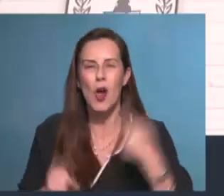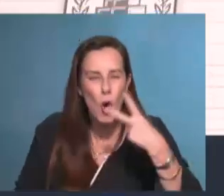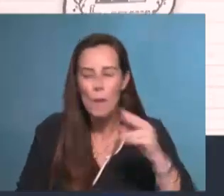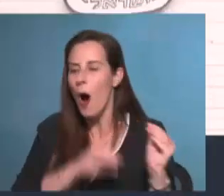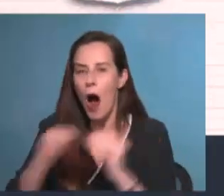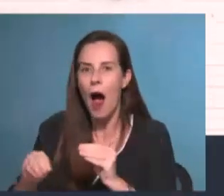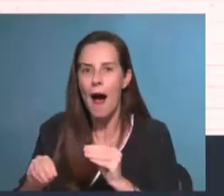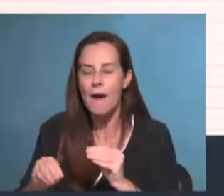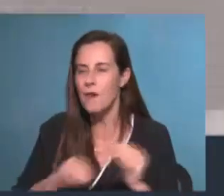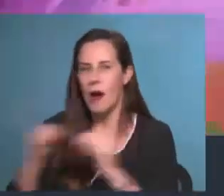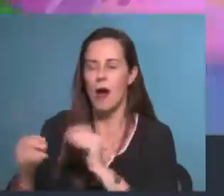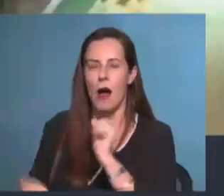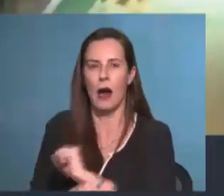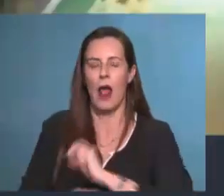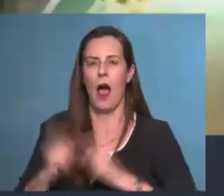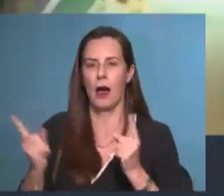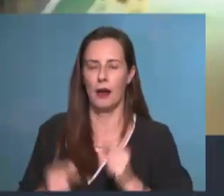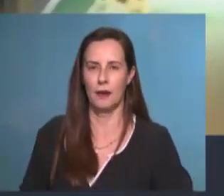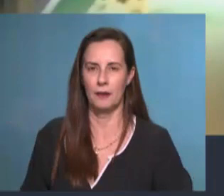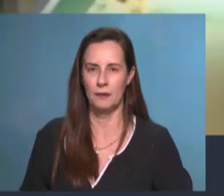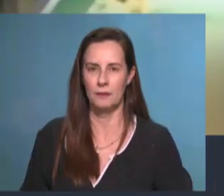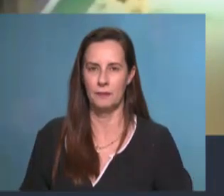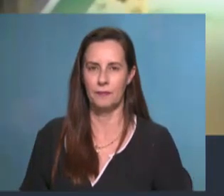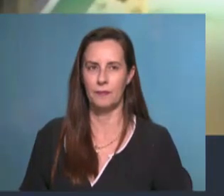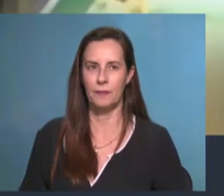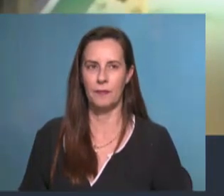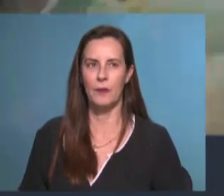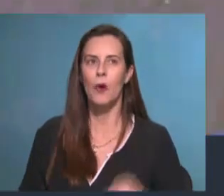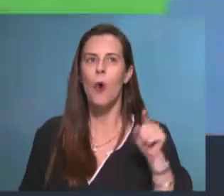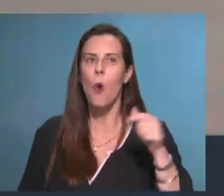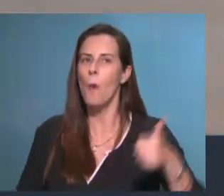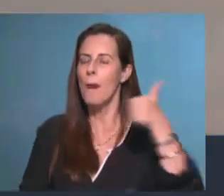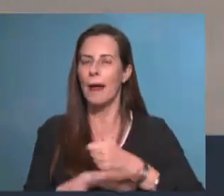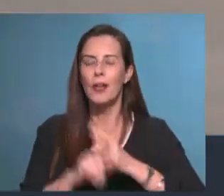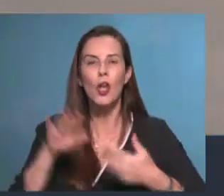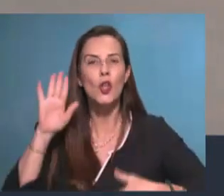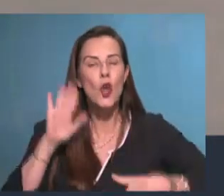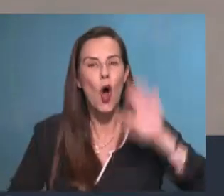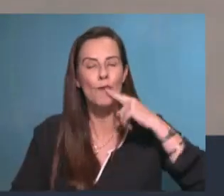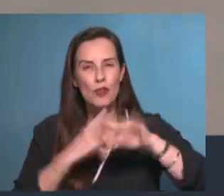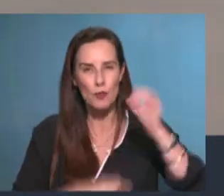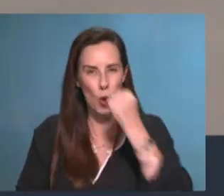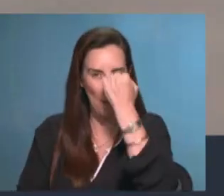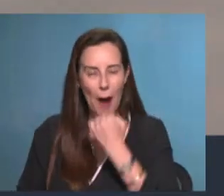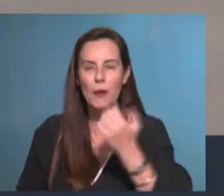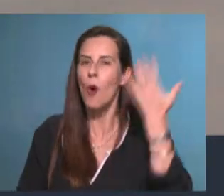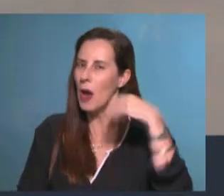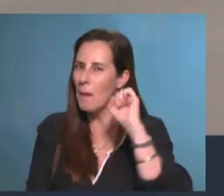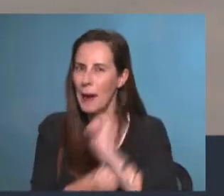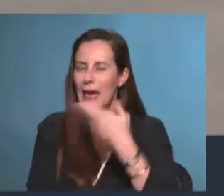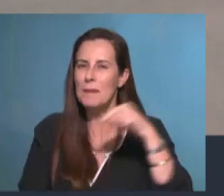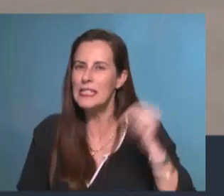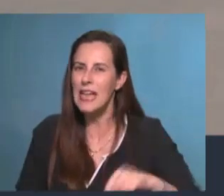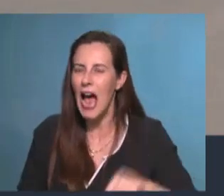היה על פוסטה לבית סוהר אחר. יחיא סינואר הוא מנהיג אחר. את רוב שנותיו בחמאס הוא בילה בבתי כלא